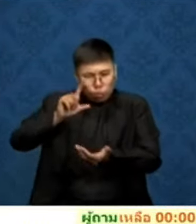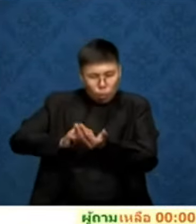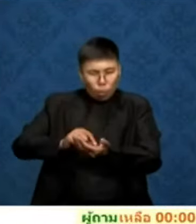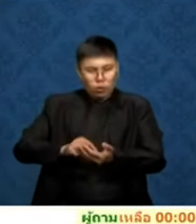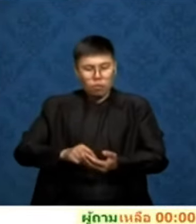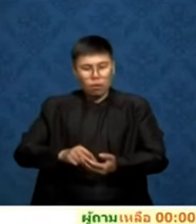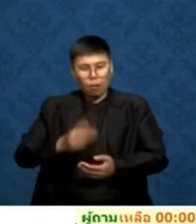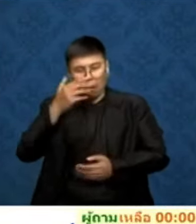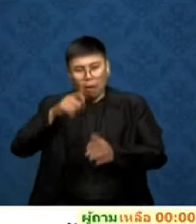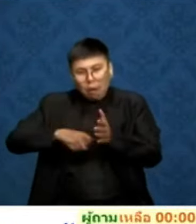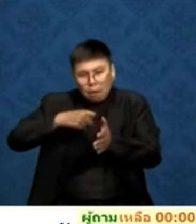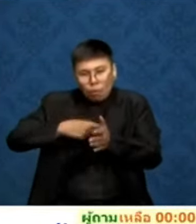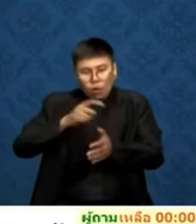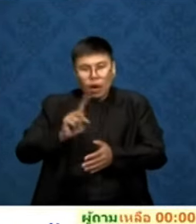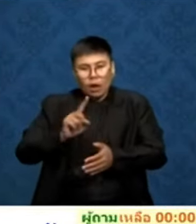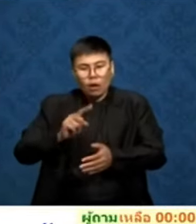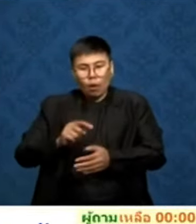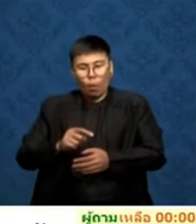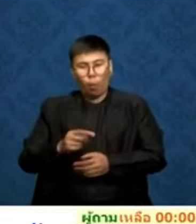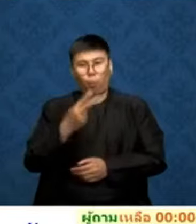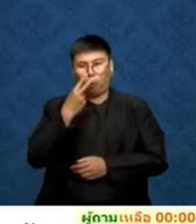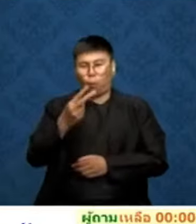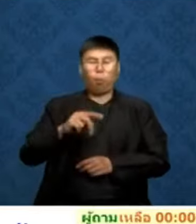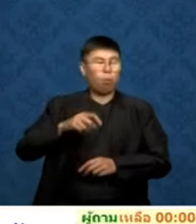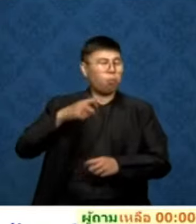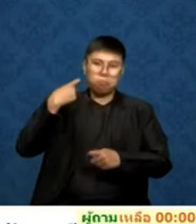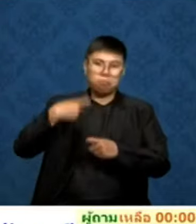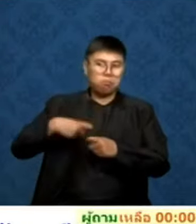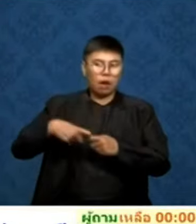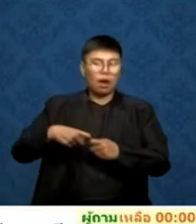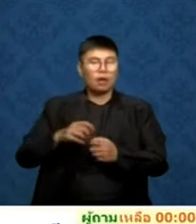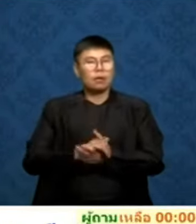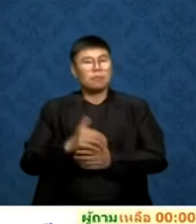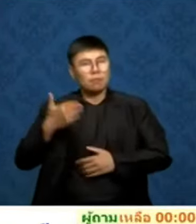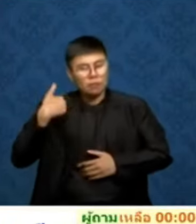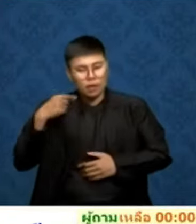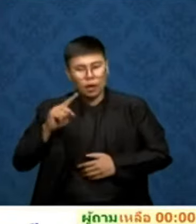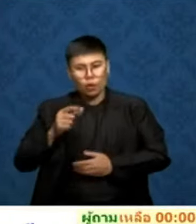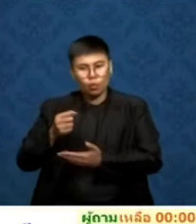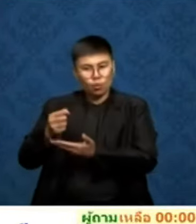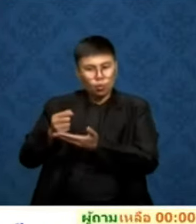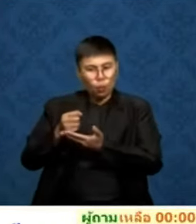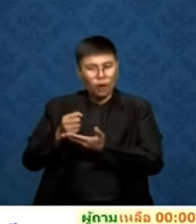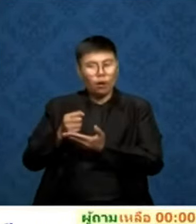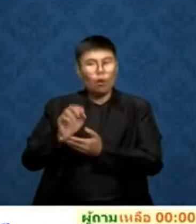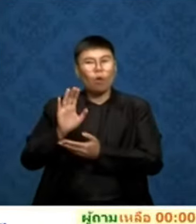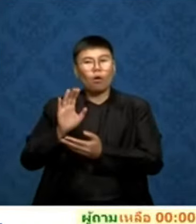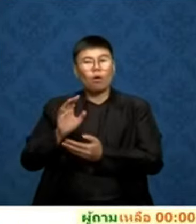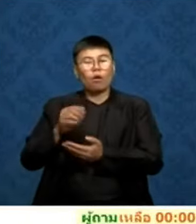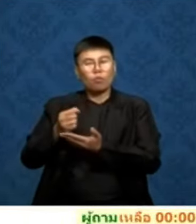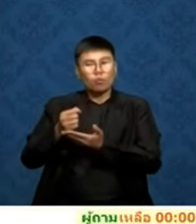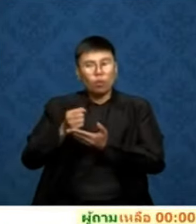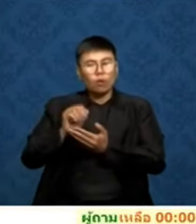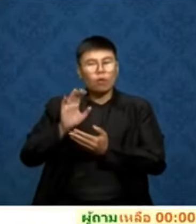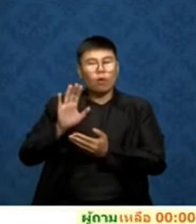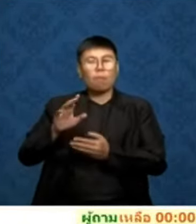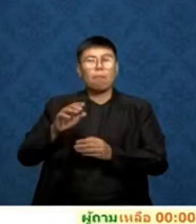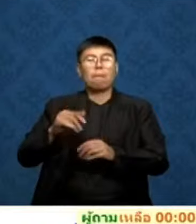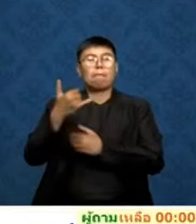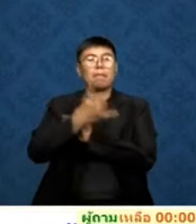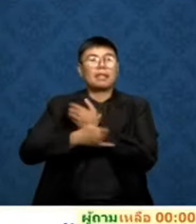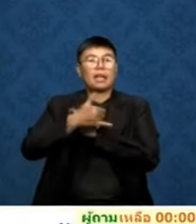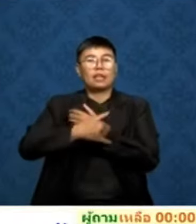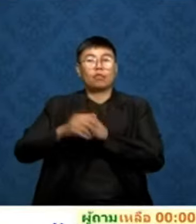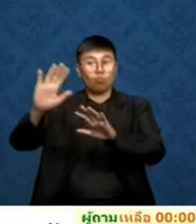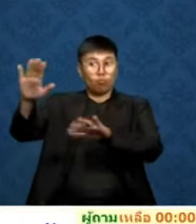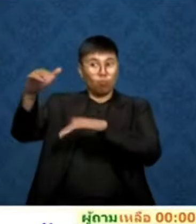มันถูกเนี่ยเราพิสูจน์ยากนะครับว่าจะมีการ subsidize หรือมีการช่วยเหลือจากรัฐบาลของประเทศผู้ส่งหรือไม่อย่างไรแต่เราอาจ